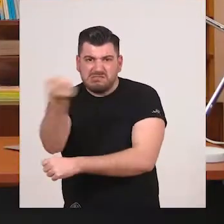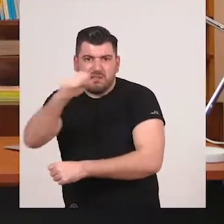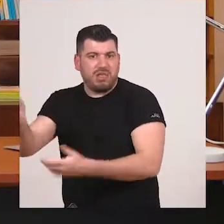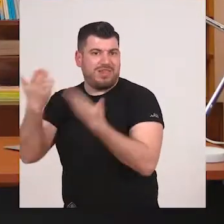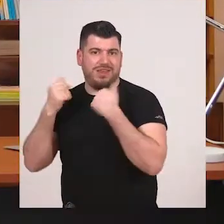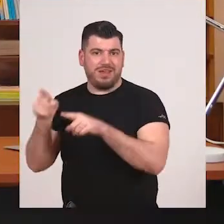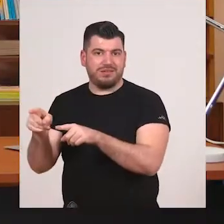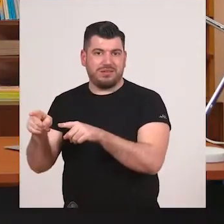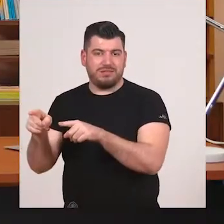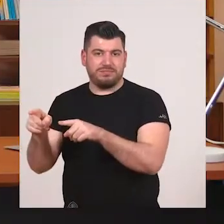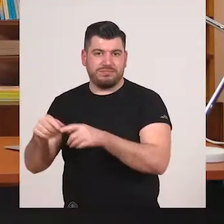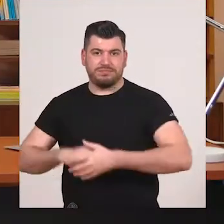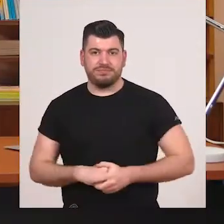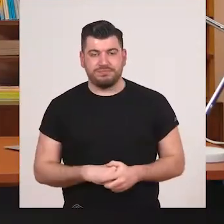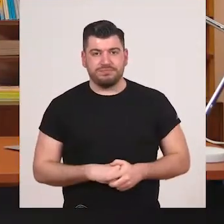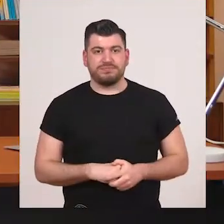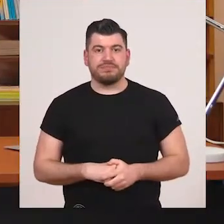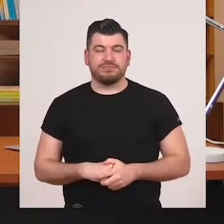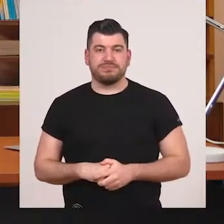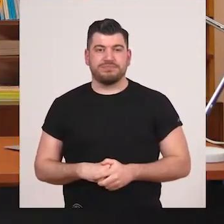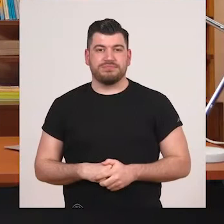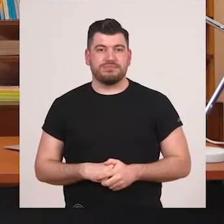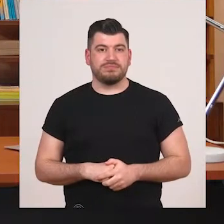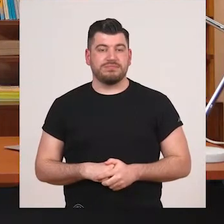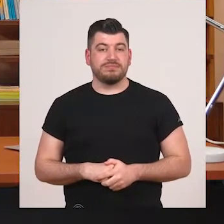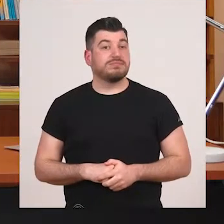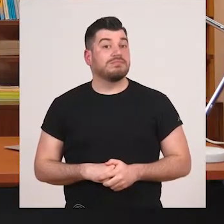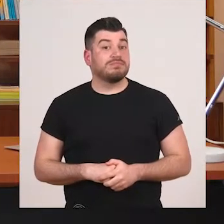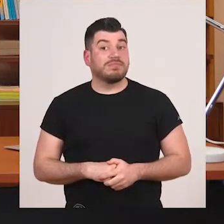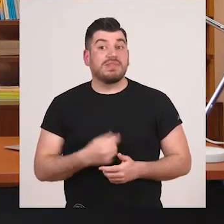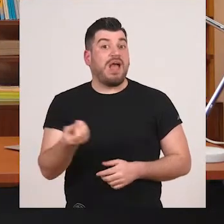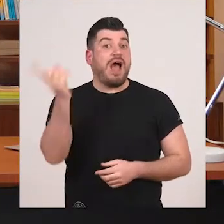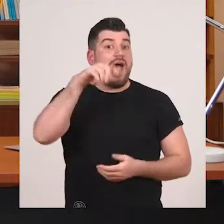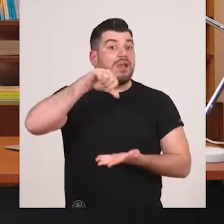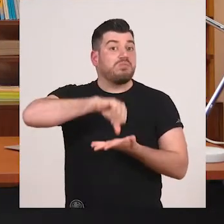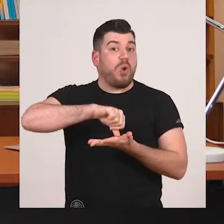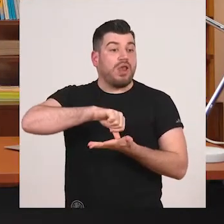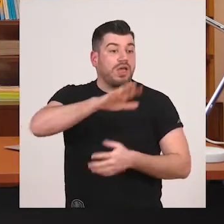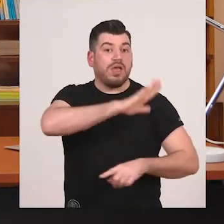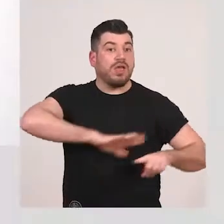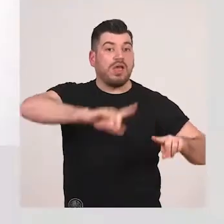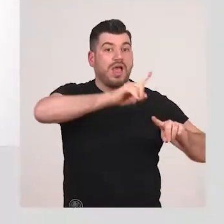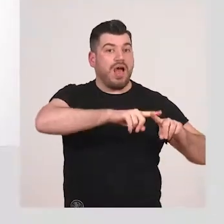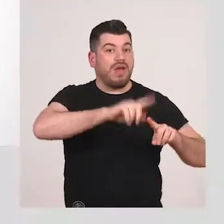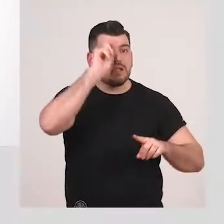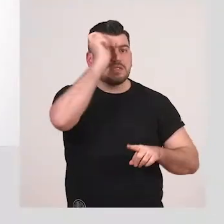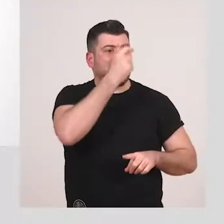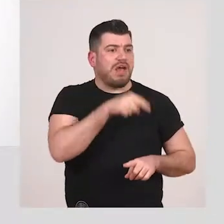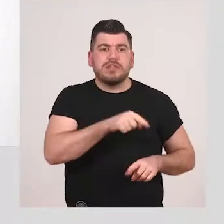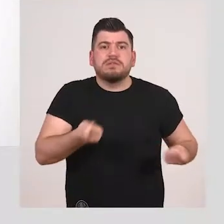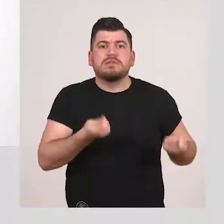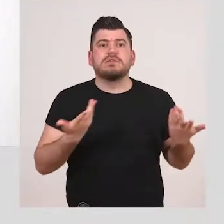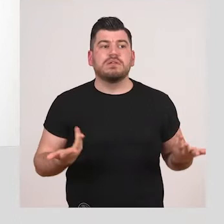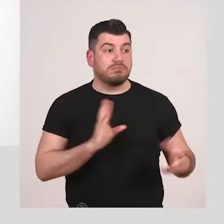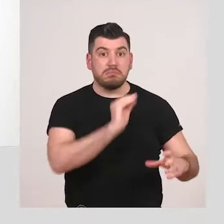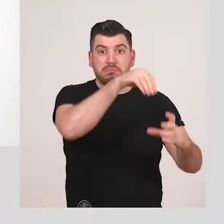Τι συμβαίνει όμως με την άλλη μεγάλη πόλη κράτος της Ελλάδος, τη Σπάρτη? Οι